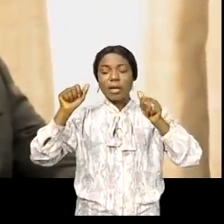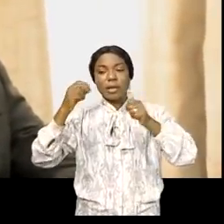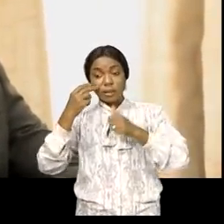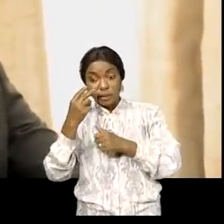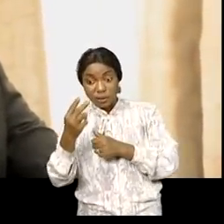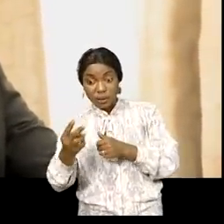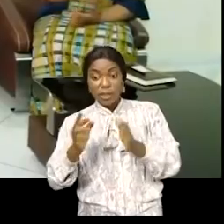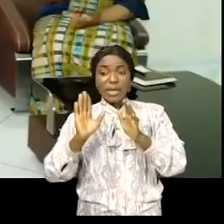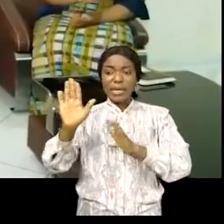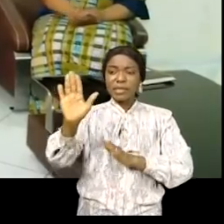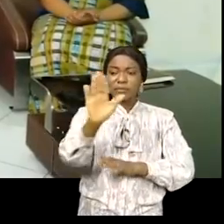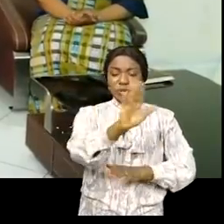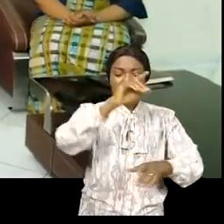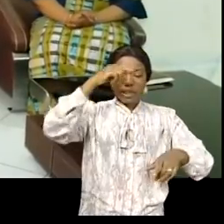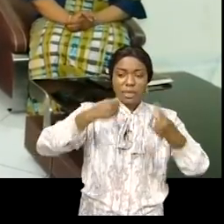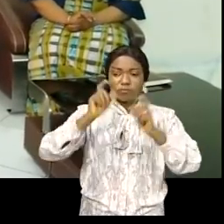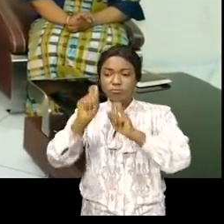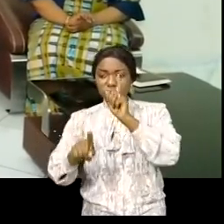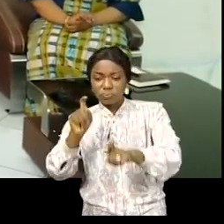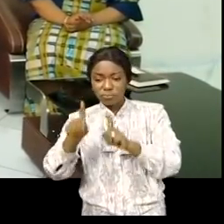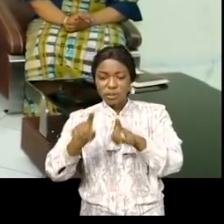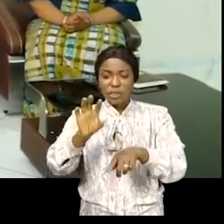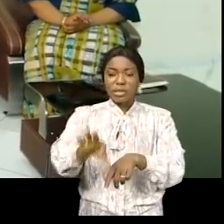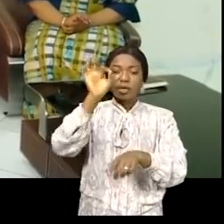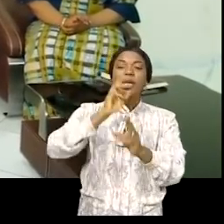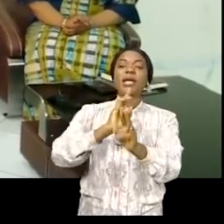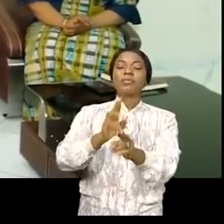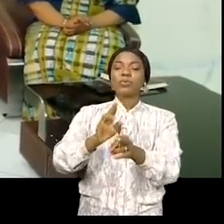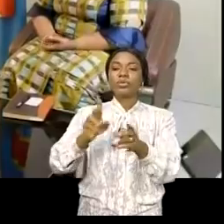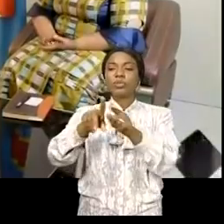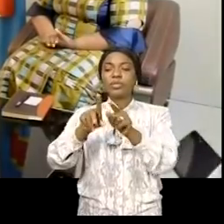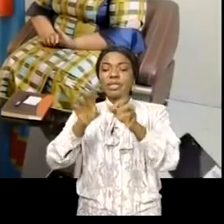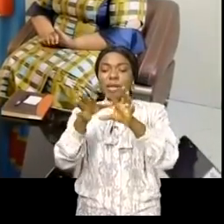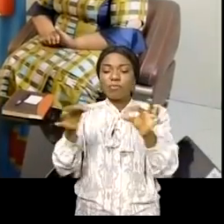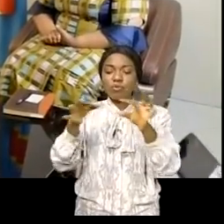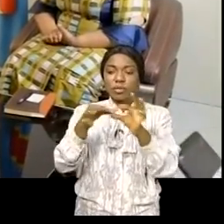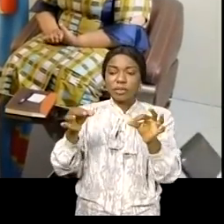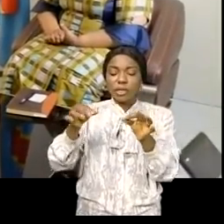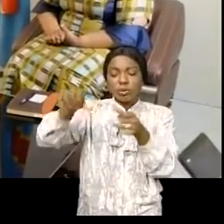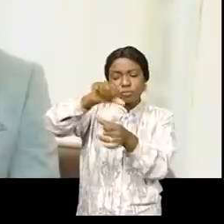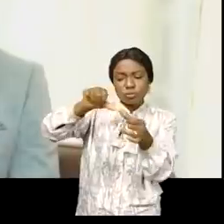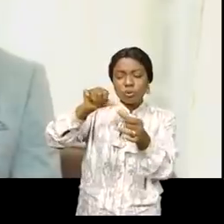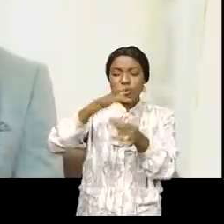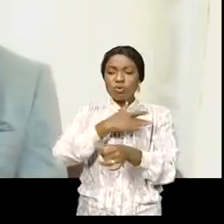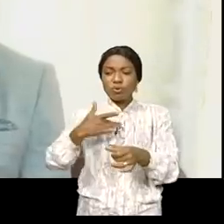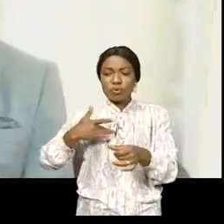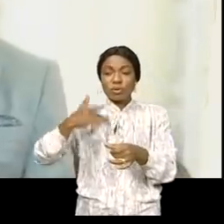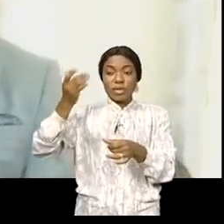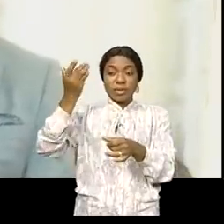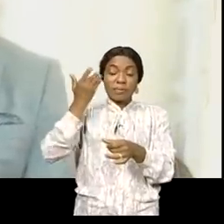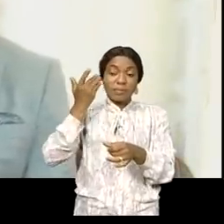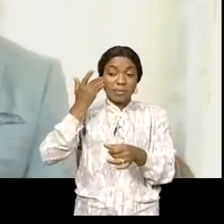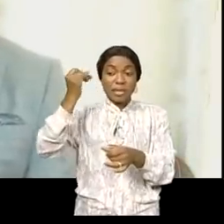les exposés, les concours des rédactions littéraires, la poésie autour d'un Patrice Emery Lumumba, encore mal